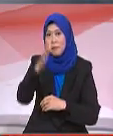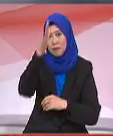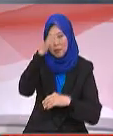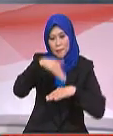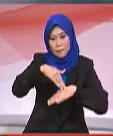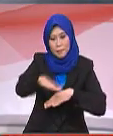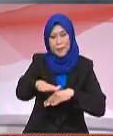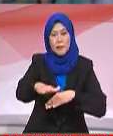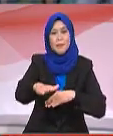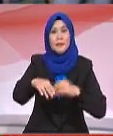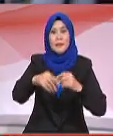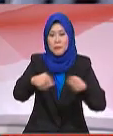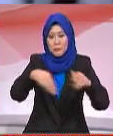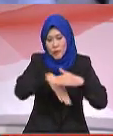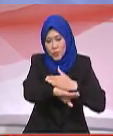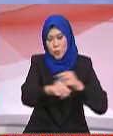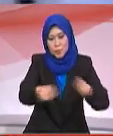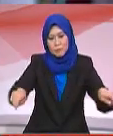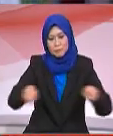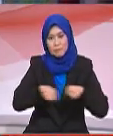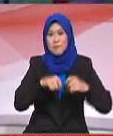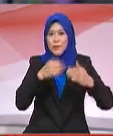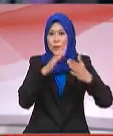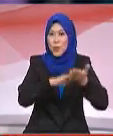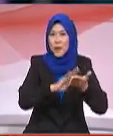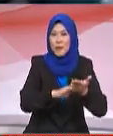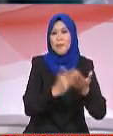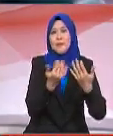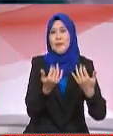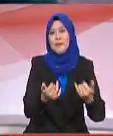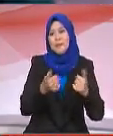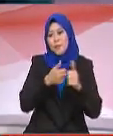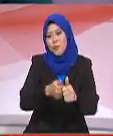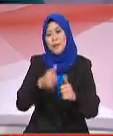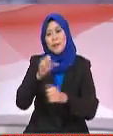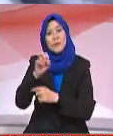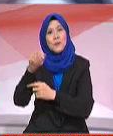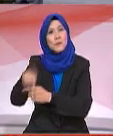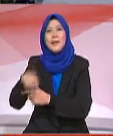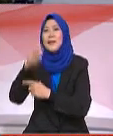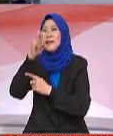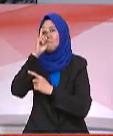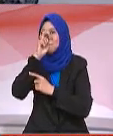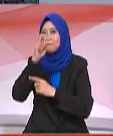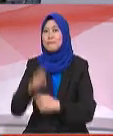dan memasuki perkarangan sekolah dengan operasi prosedur standard SOP yang ketat.